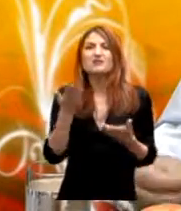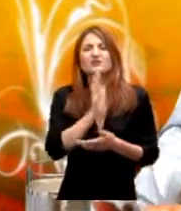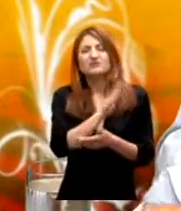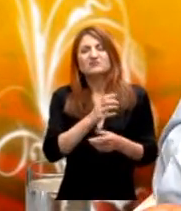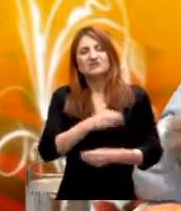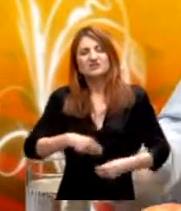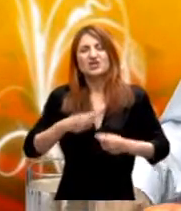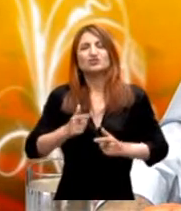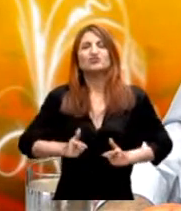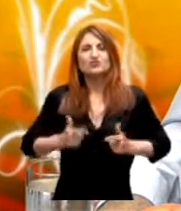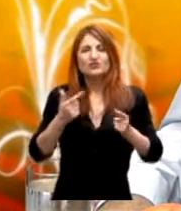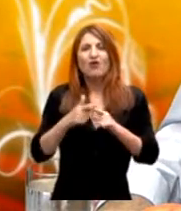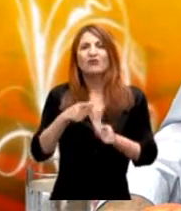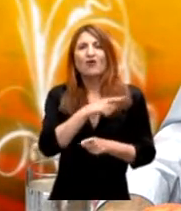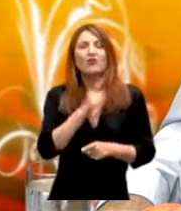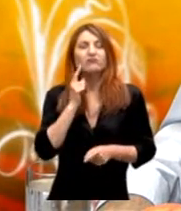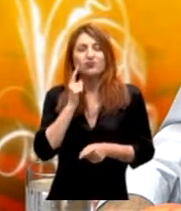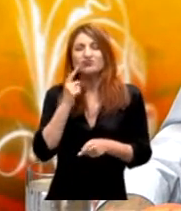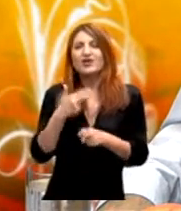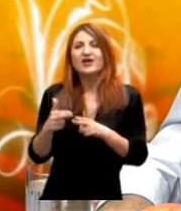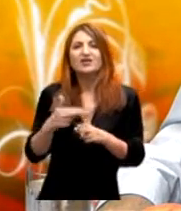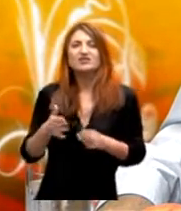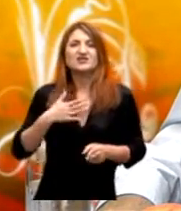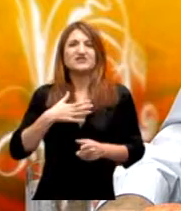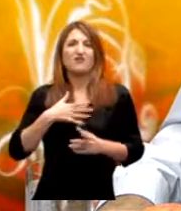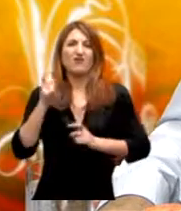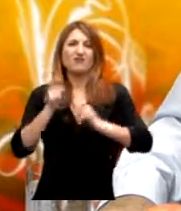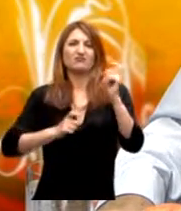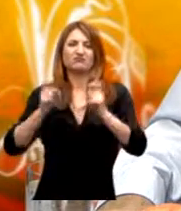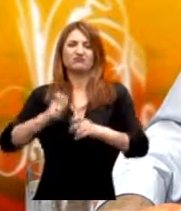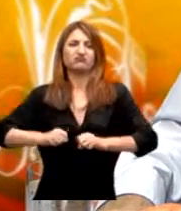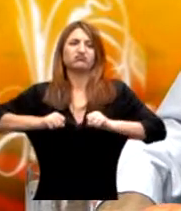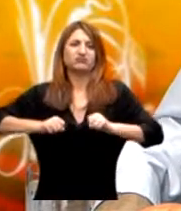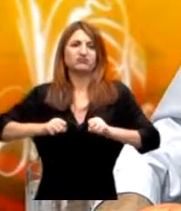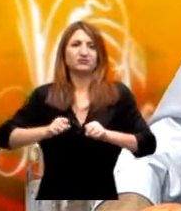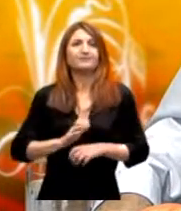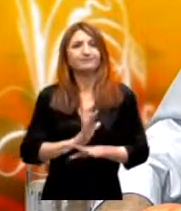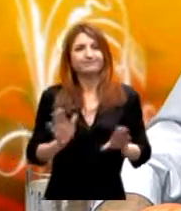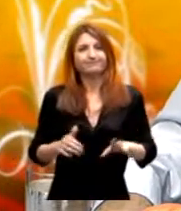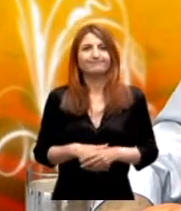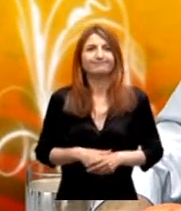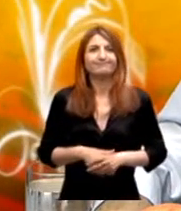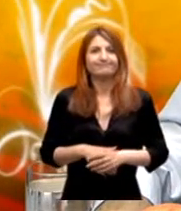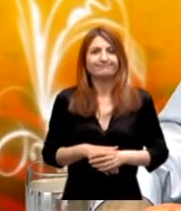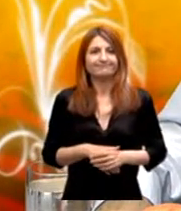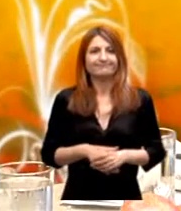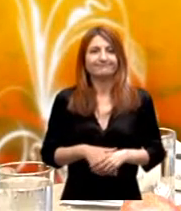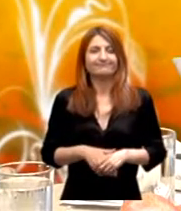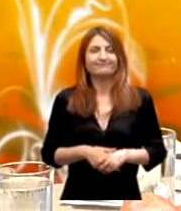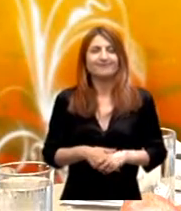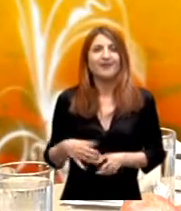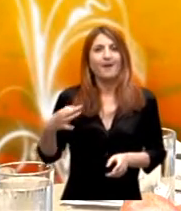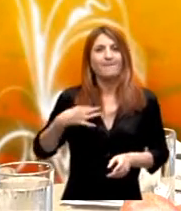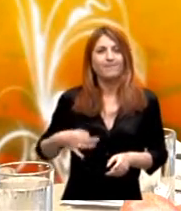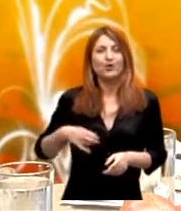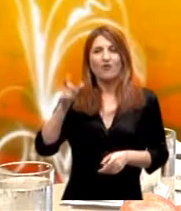se muči da riješi problem svoje velike tjelesne težine. Za sada toliko. Vi ste rekli, profesor